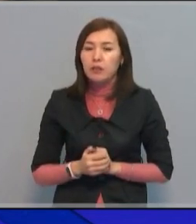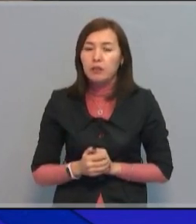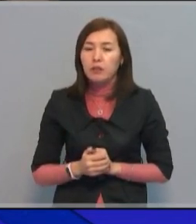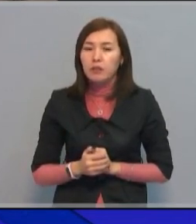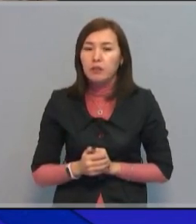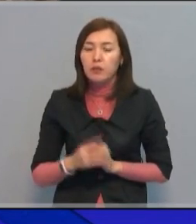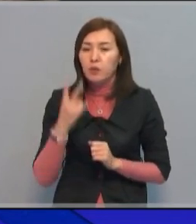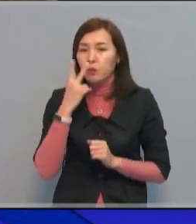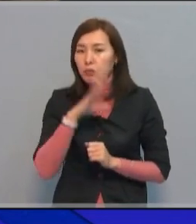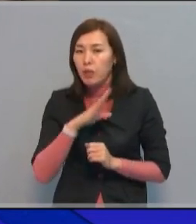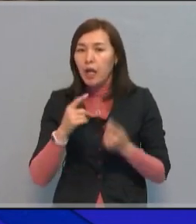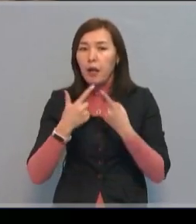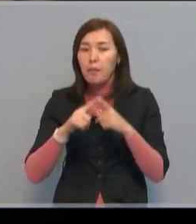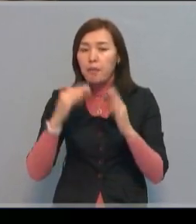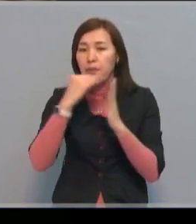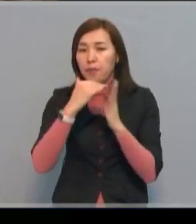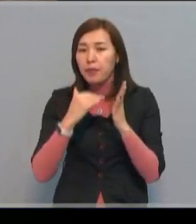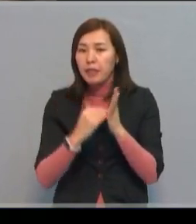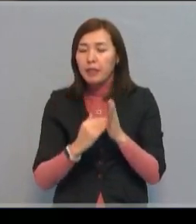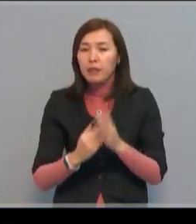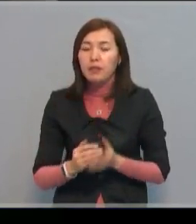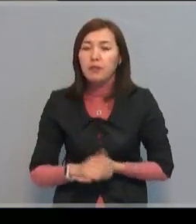баллона. Вот, по несоблюдению техники безопасности произошел взрыв газового баллона.